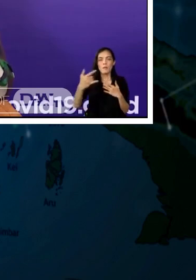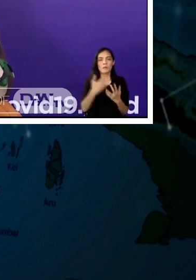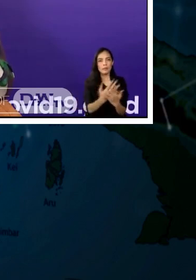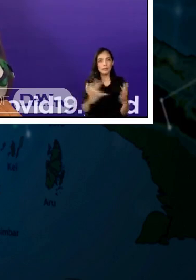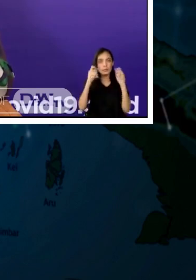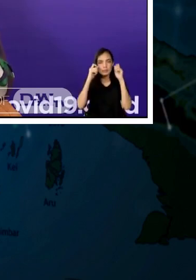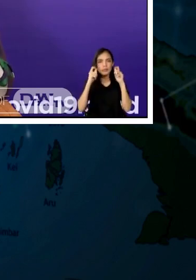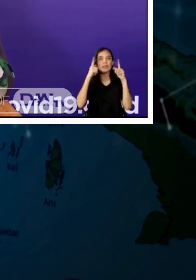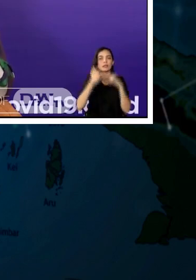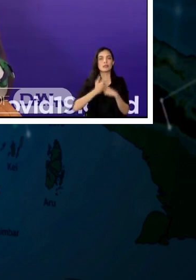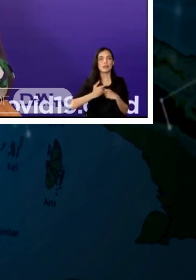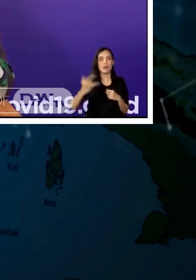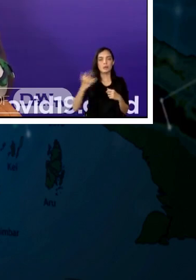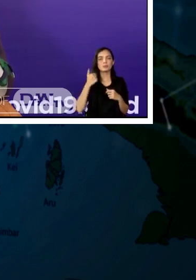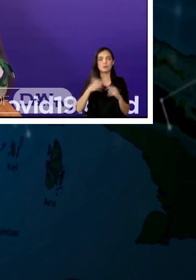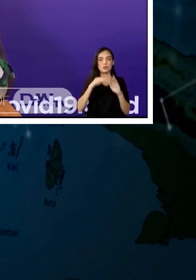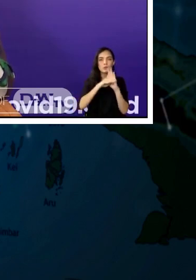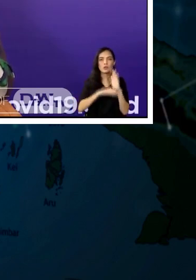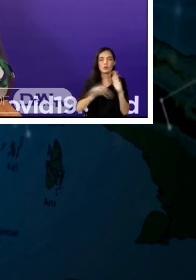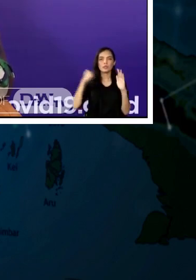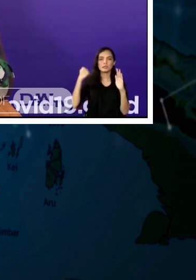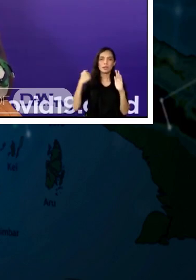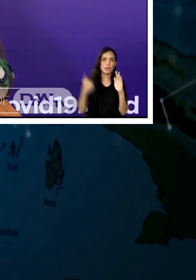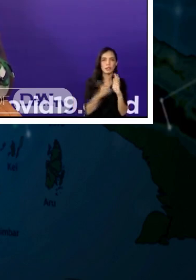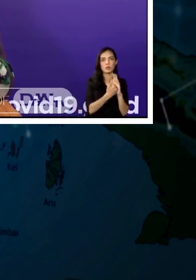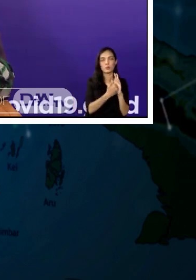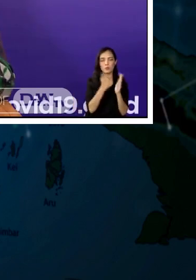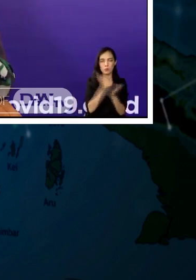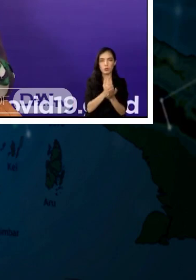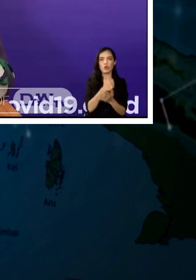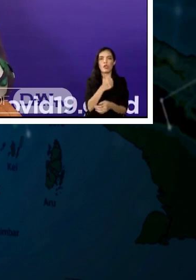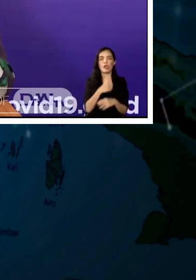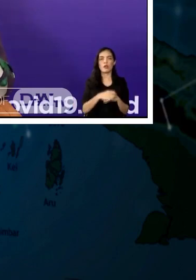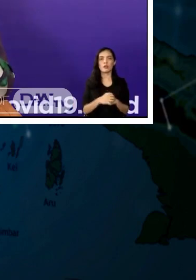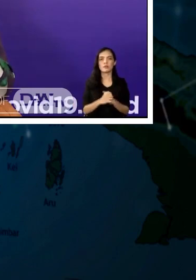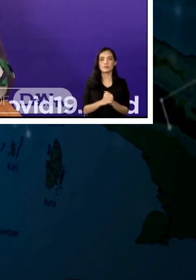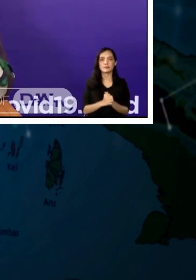kesadaran masyarakat untuk melakukan disiplin protokol kesehatan betul-betul ini